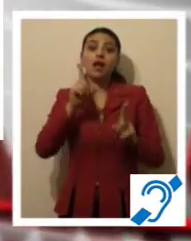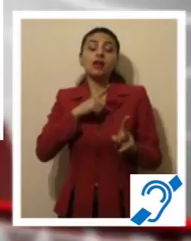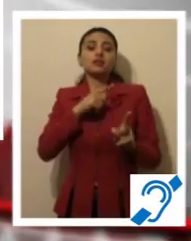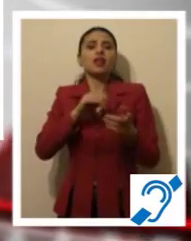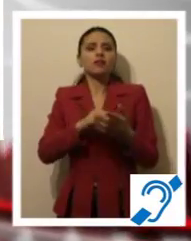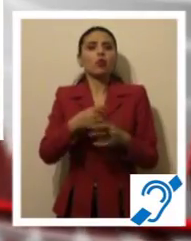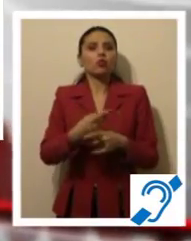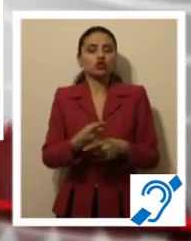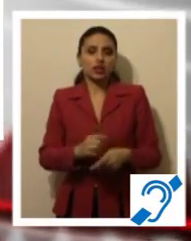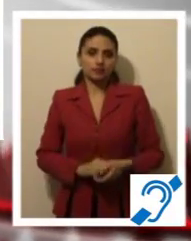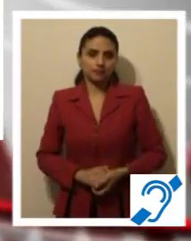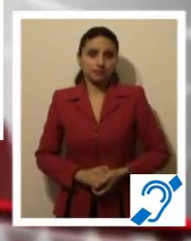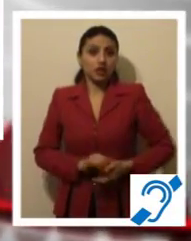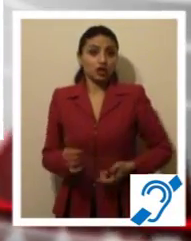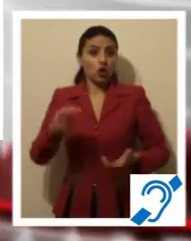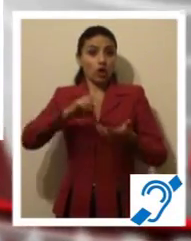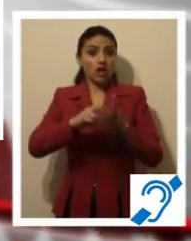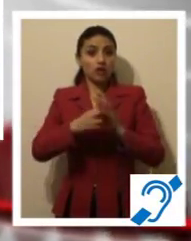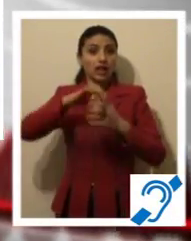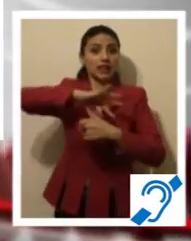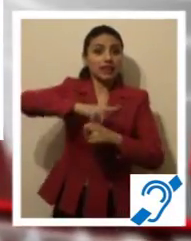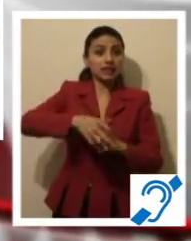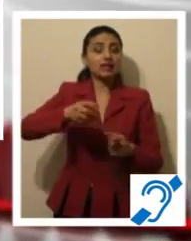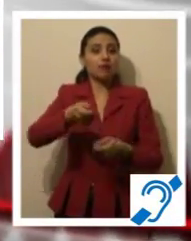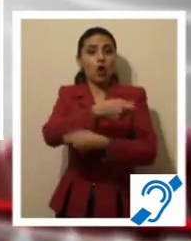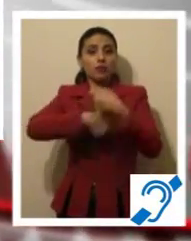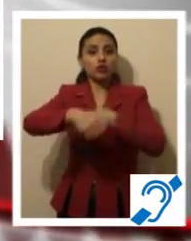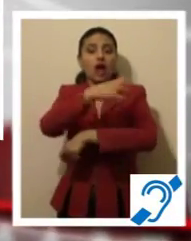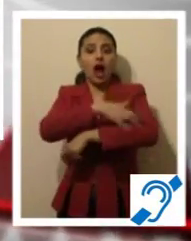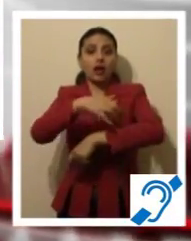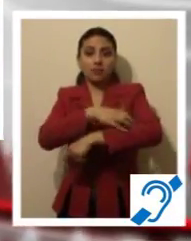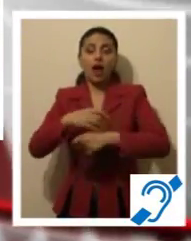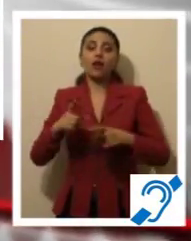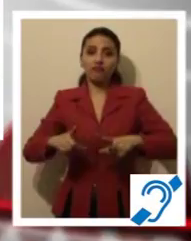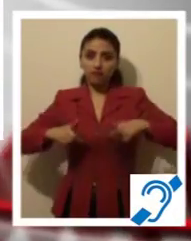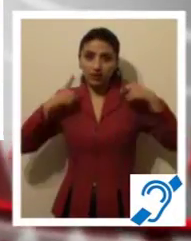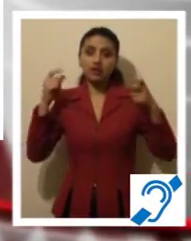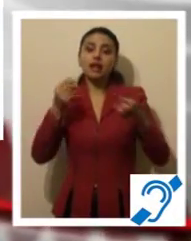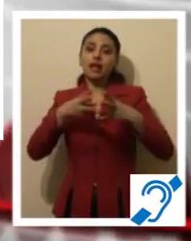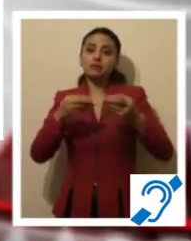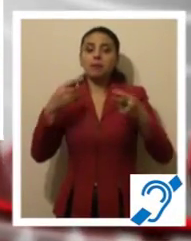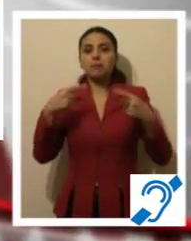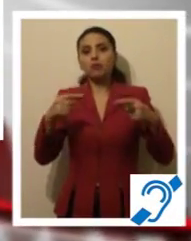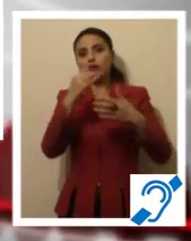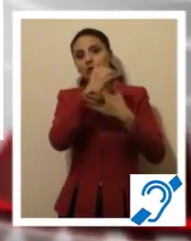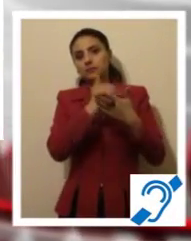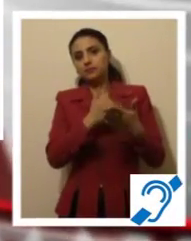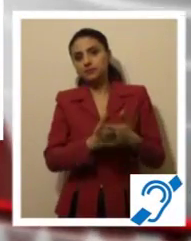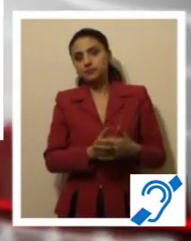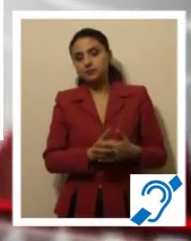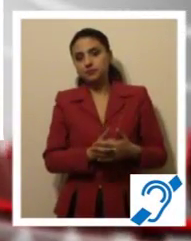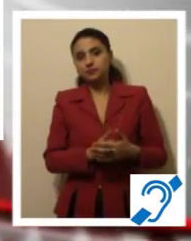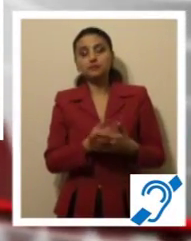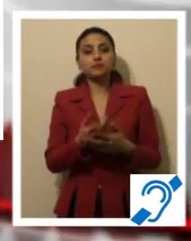neapărat necesar. Și organizatorii târgurilor în care se comercializează animale vii trebuie să respecte mai multe cerințe. Acolo trebuie să